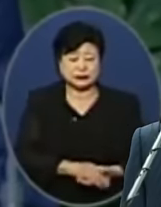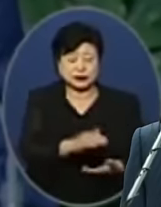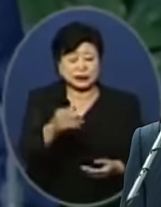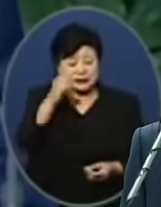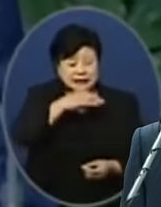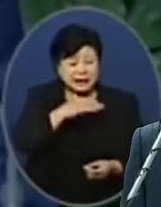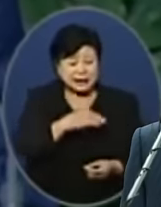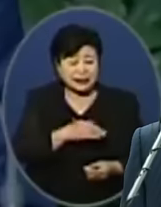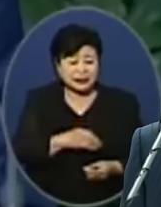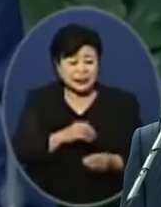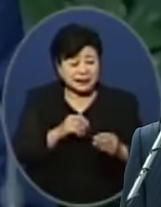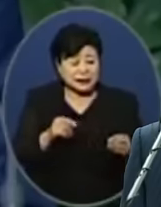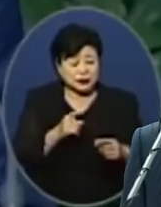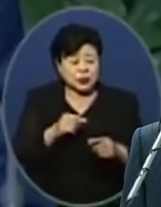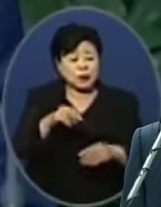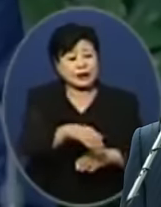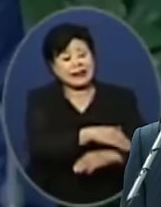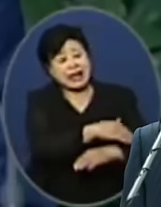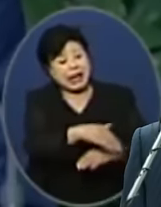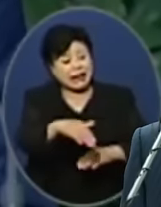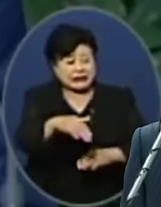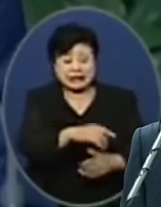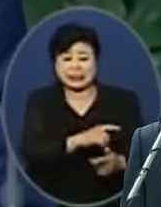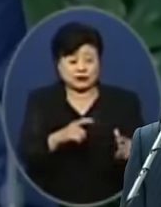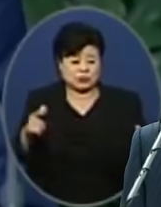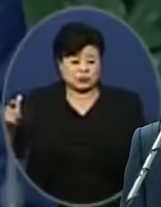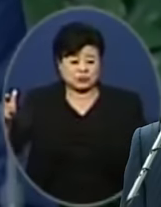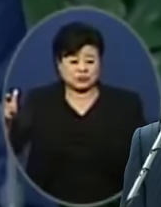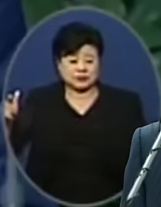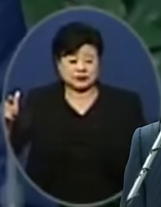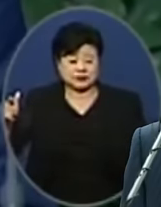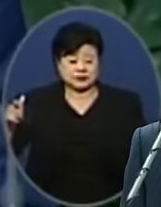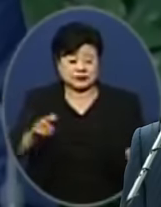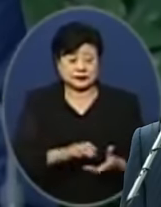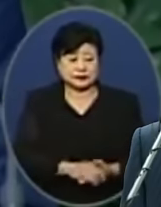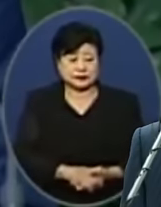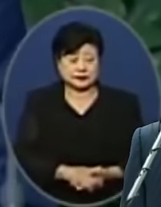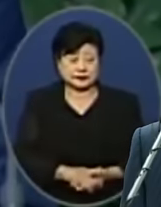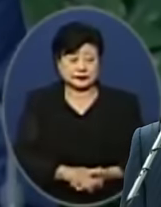우리가 그냥 이 땅에서 교회 왔다 갔다 하고